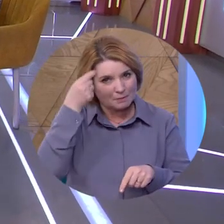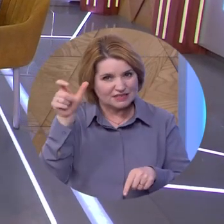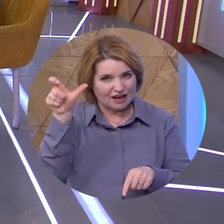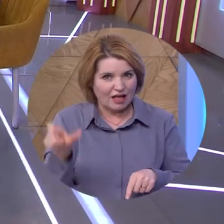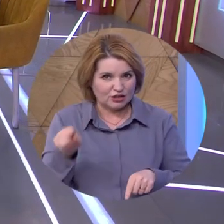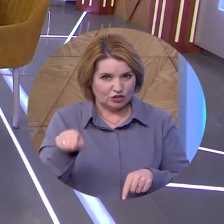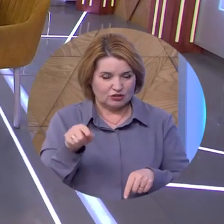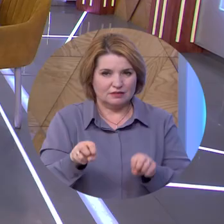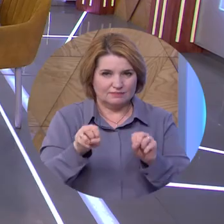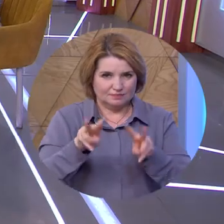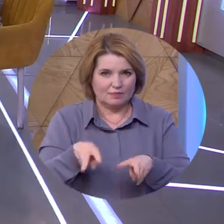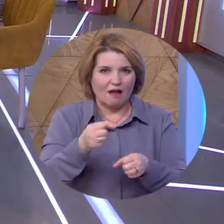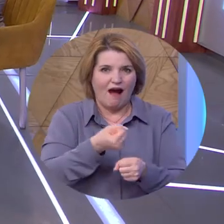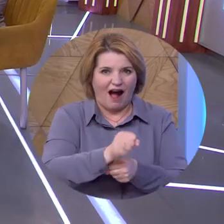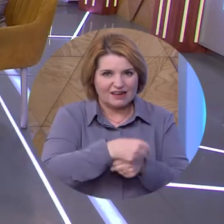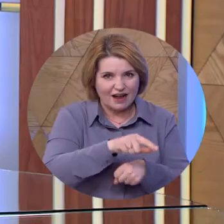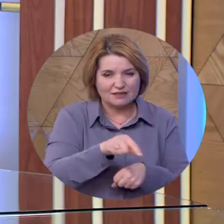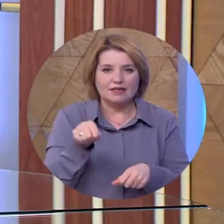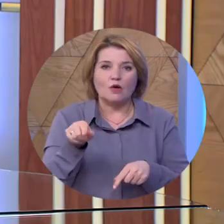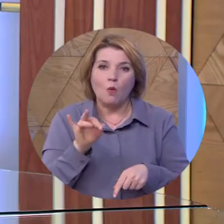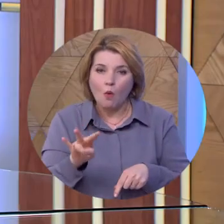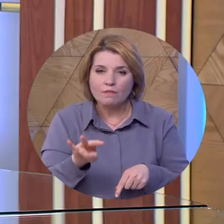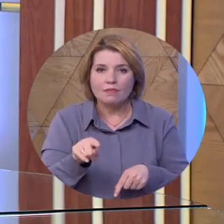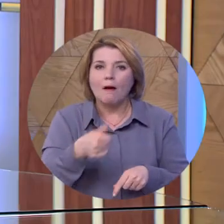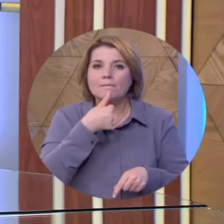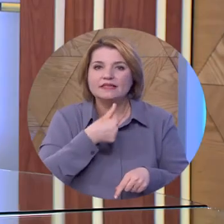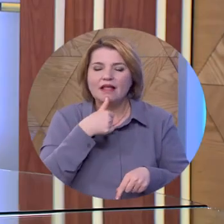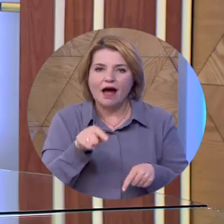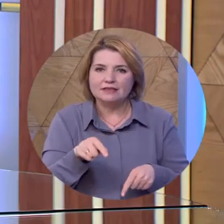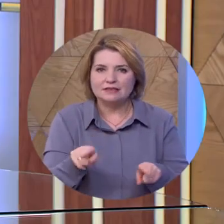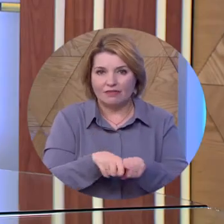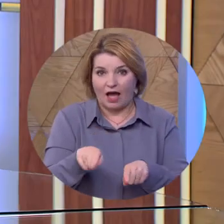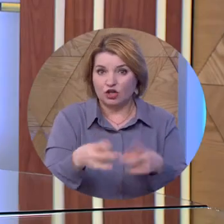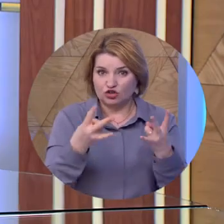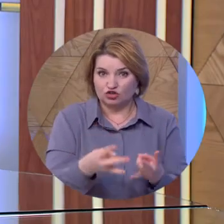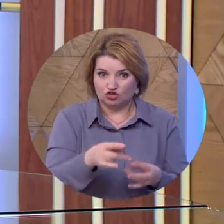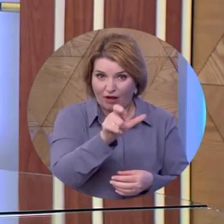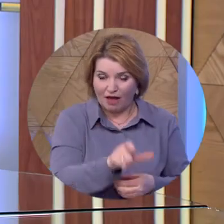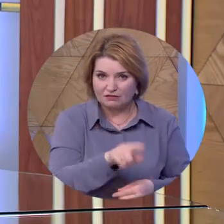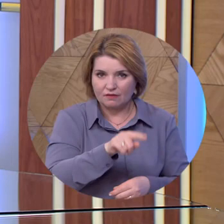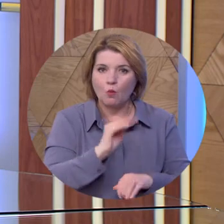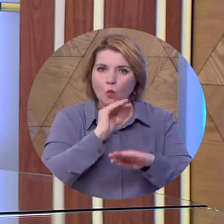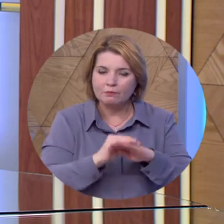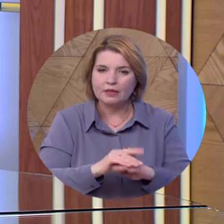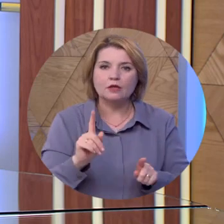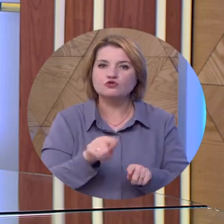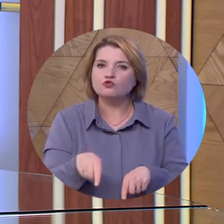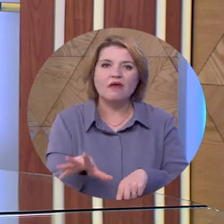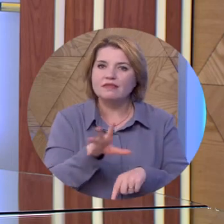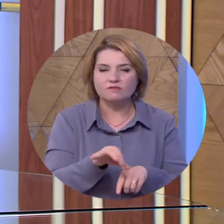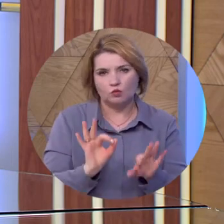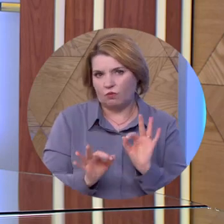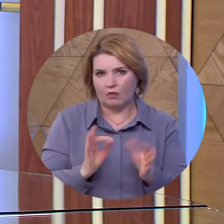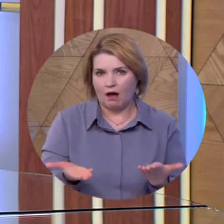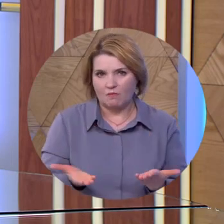он, осуществляя свои действия, тем не менее пытается, ну, скажем так, жертву убедить в том, что это абсолютно все нормально,